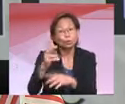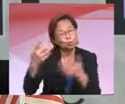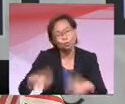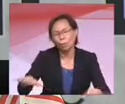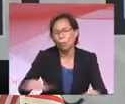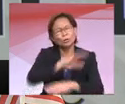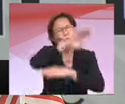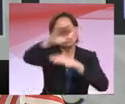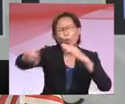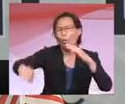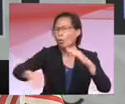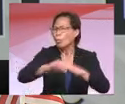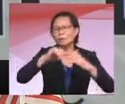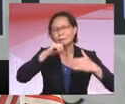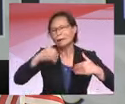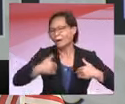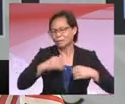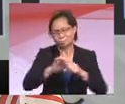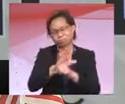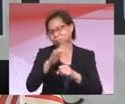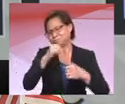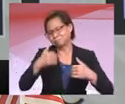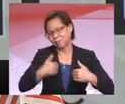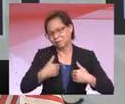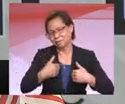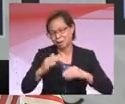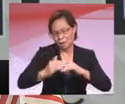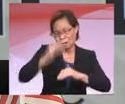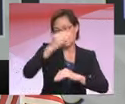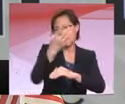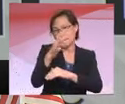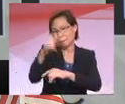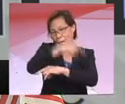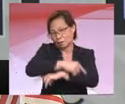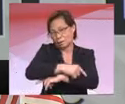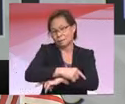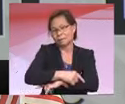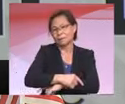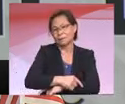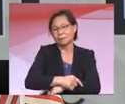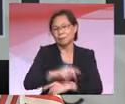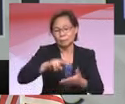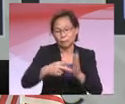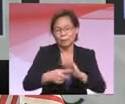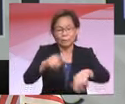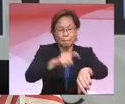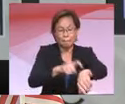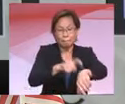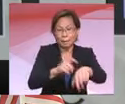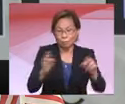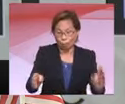dan semua didapati negatif. Jadi lebih daripada tempoh 14 hari, iaitu tempoh inkubasi tersebut.